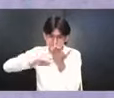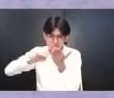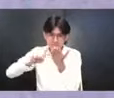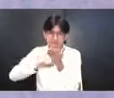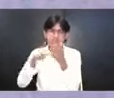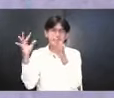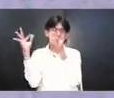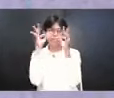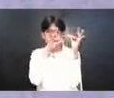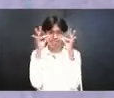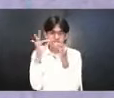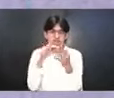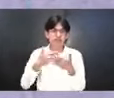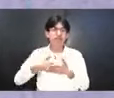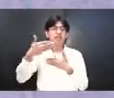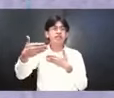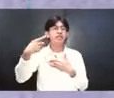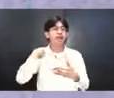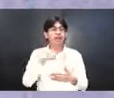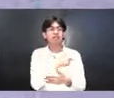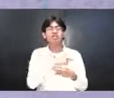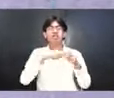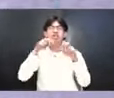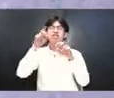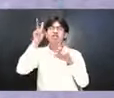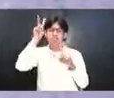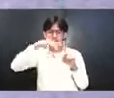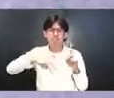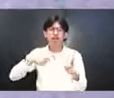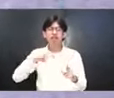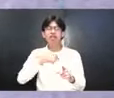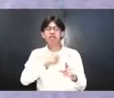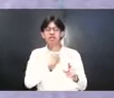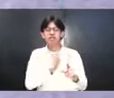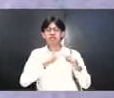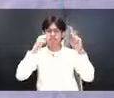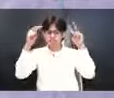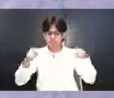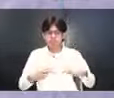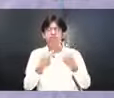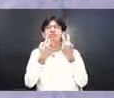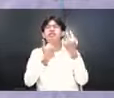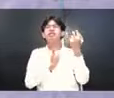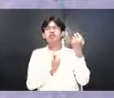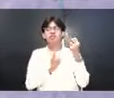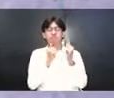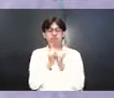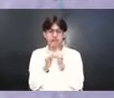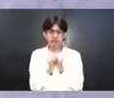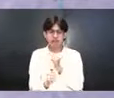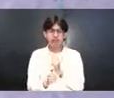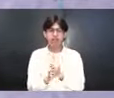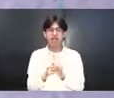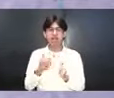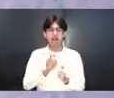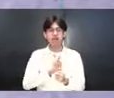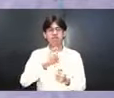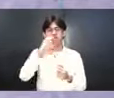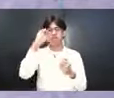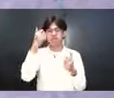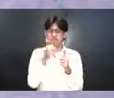We worship ourselves. We worship ourselves. Ang Diyos natin, ating